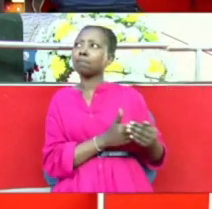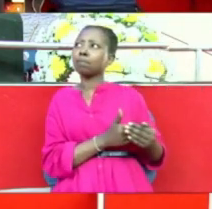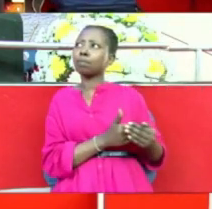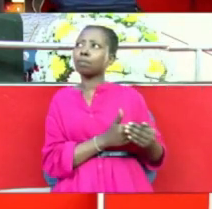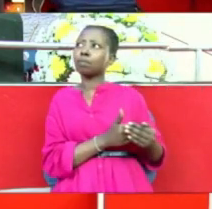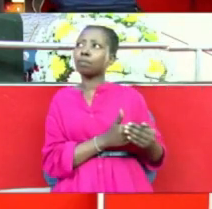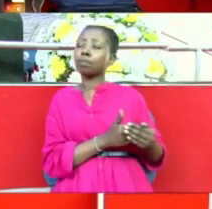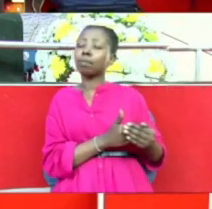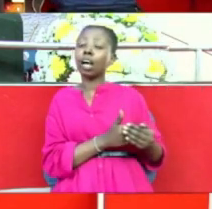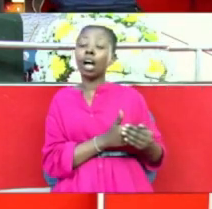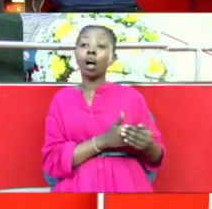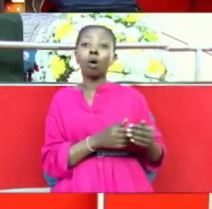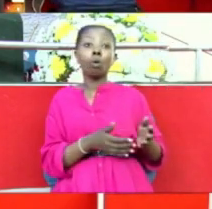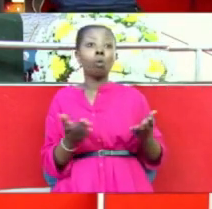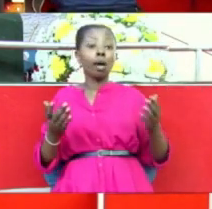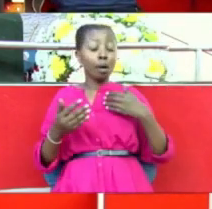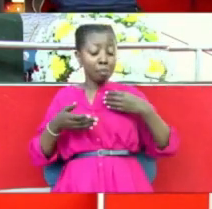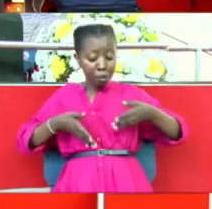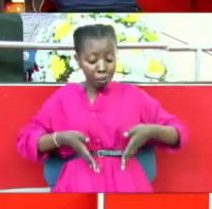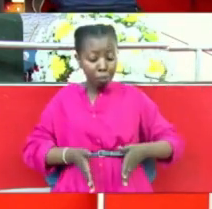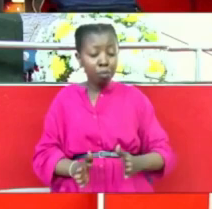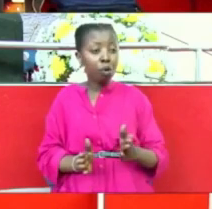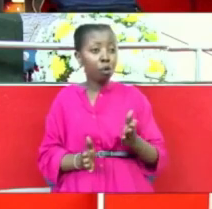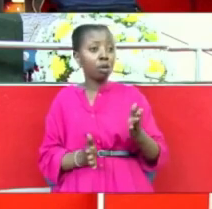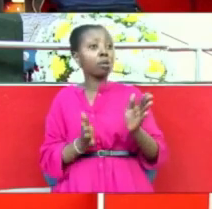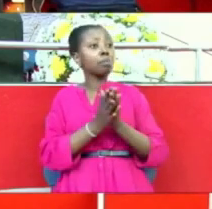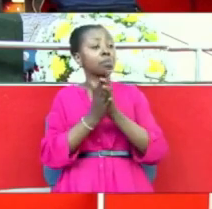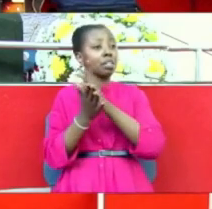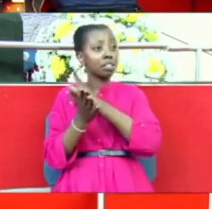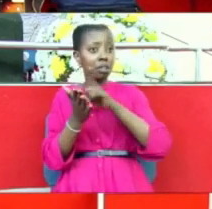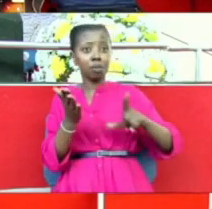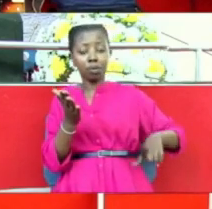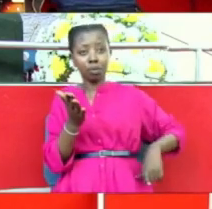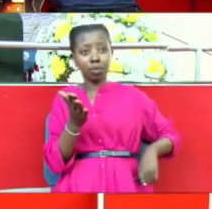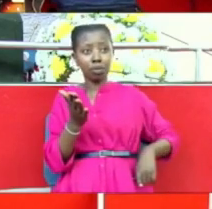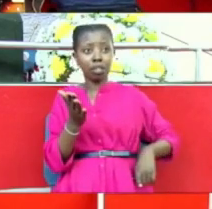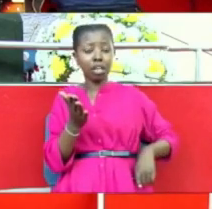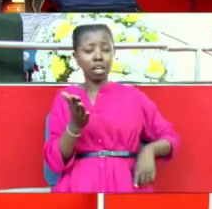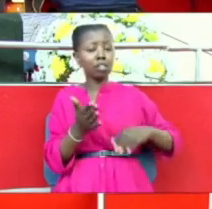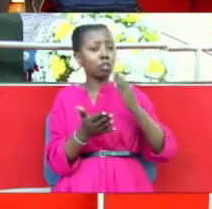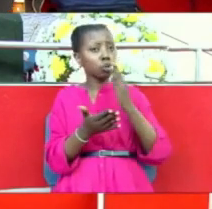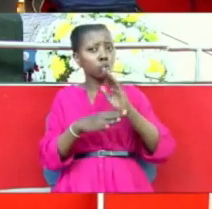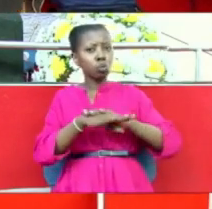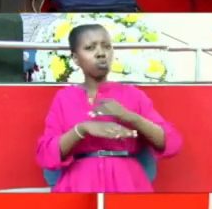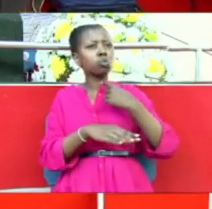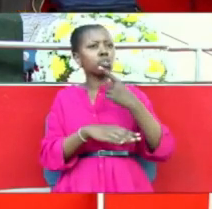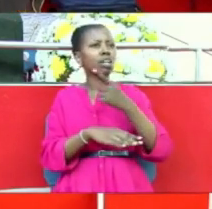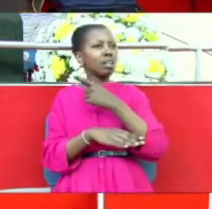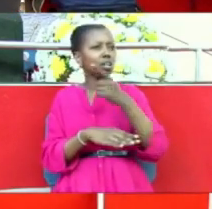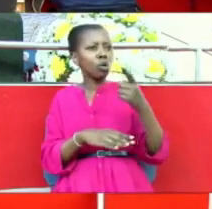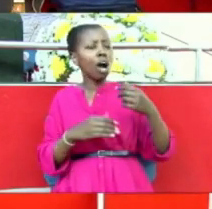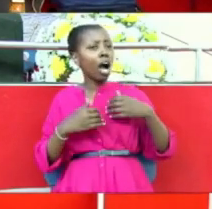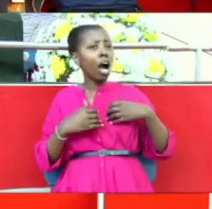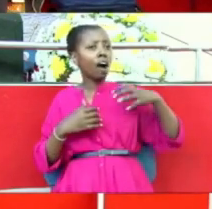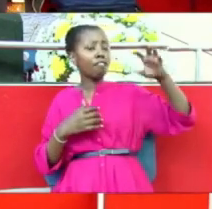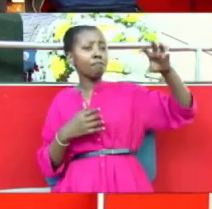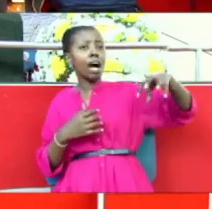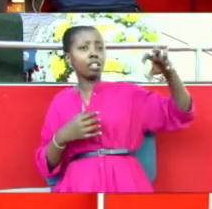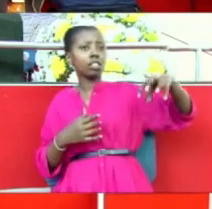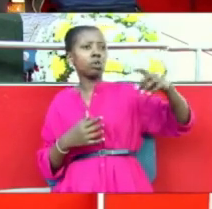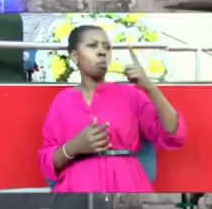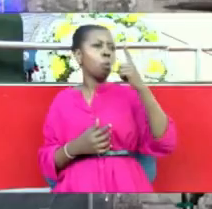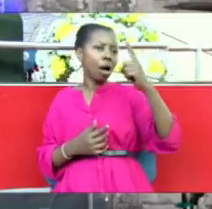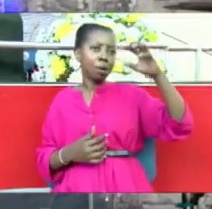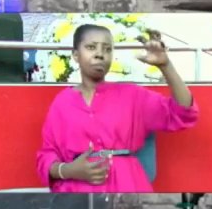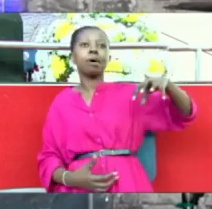Sisi kule tulizaliwa, Bwana Yesu asifiwe. Na ni vizuri kuambia, kulikuwa na basi moja.